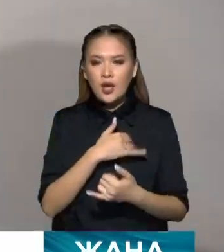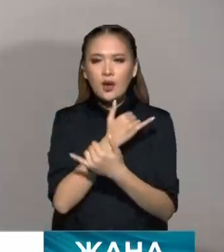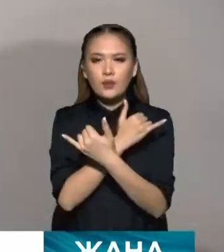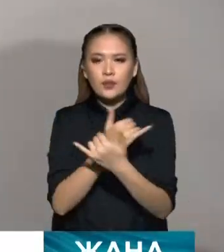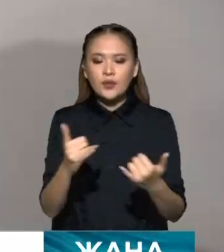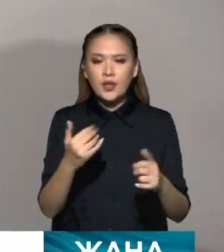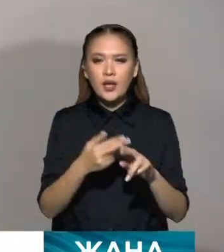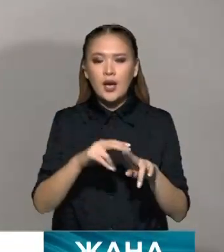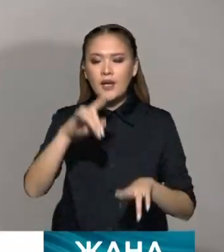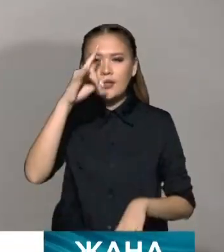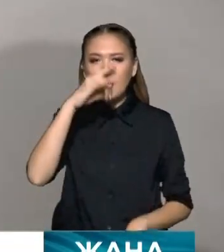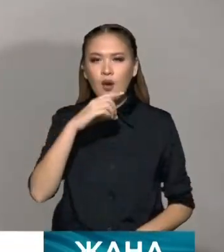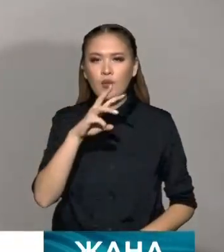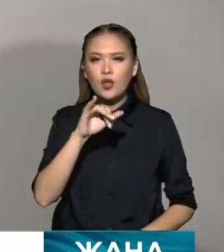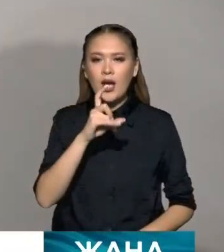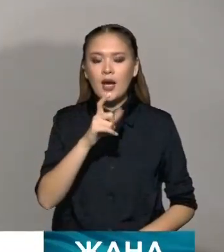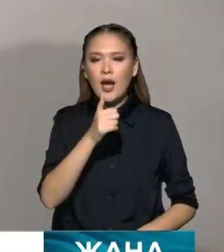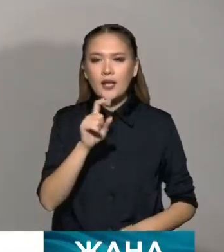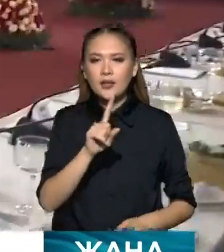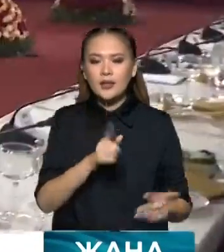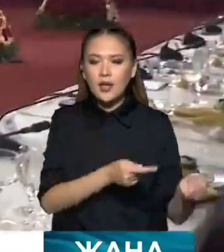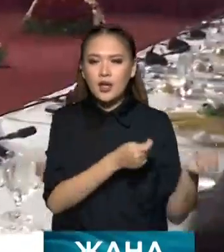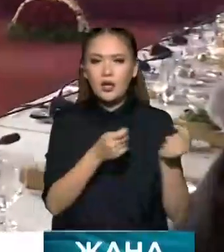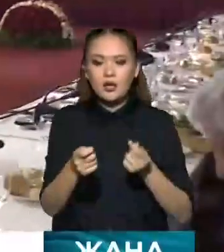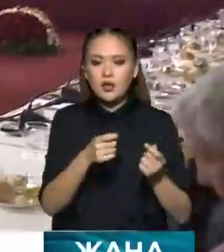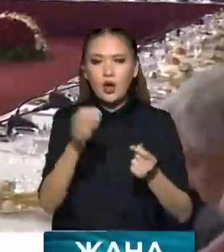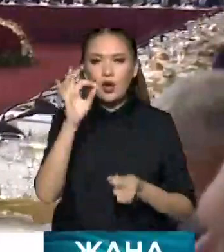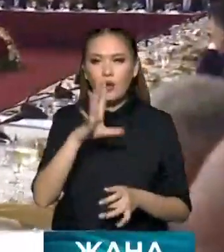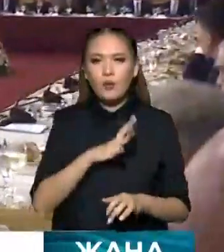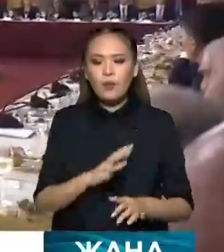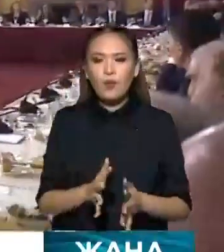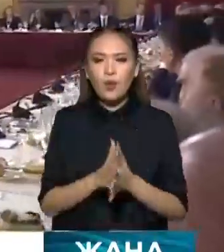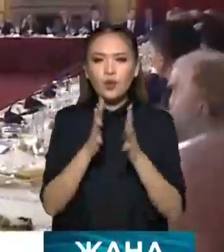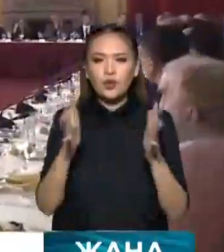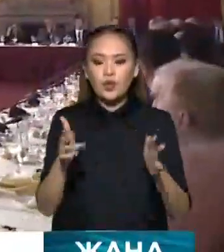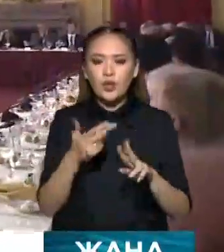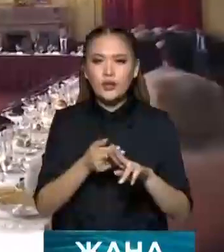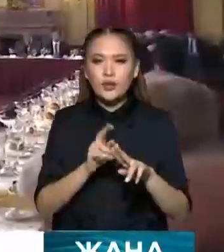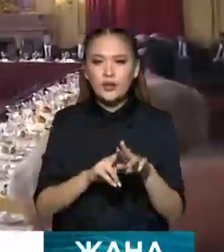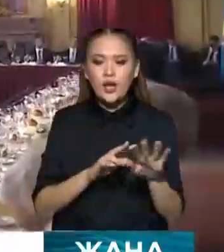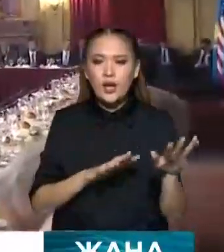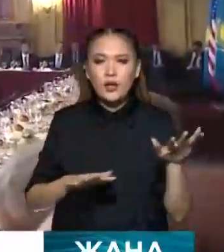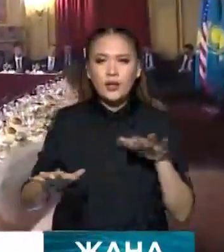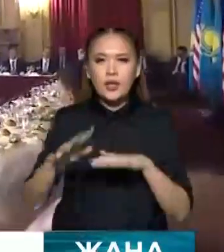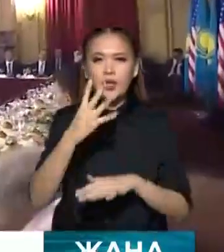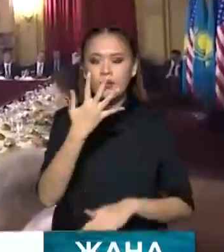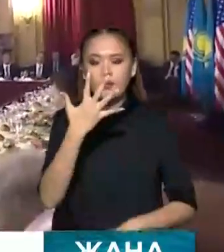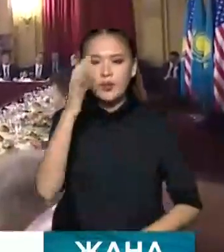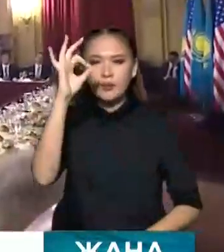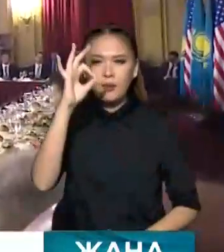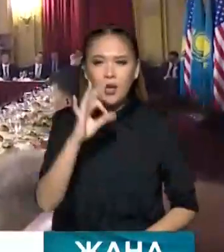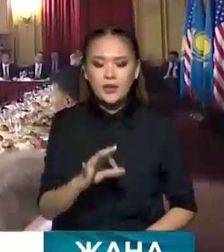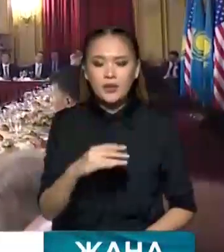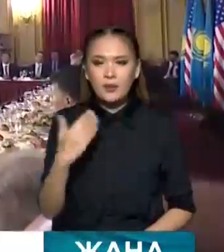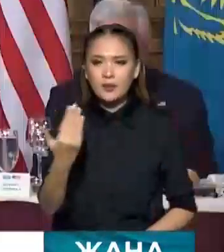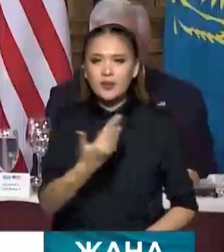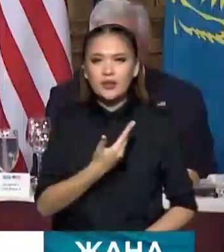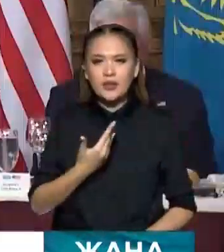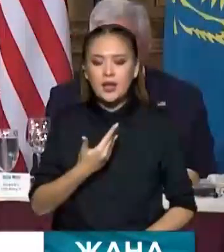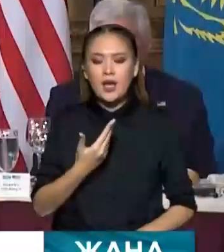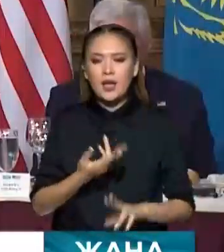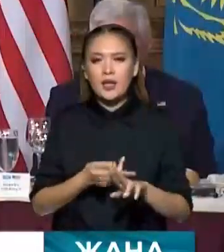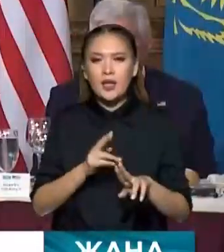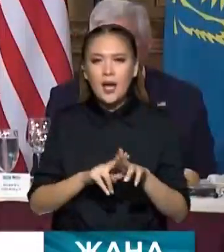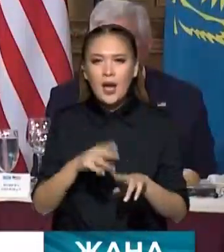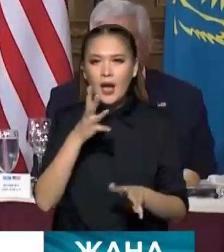бар. Қазақстан мұнай-газ тасымалдау бойынша да зор әлеуетке ие. Әлемде өндірілетін уранның 45% біздің елге тиесілі.